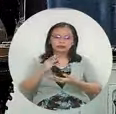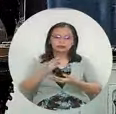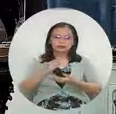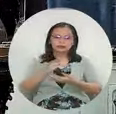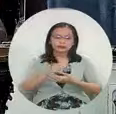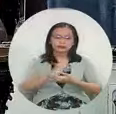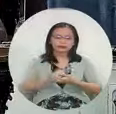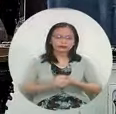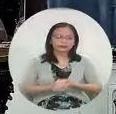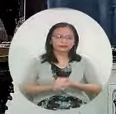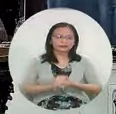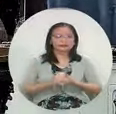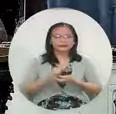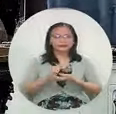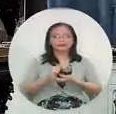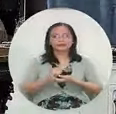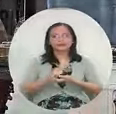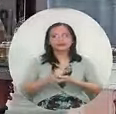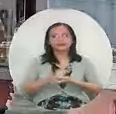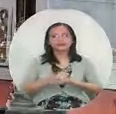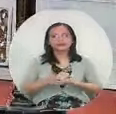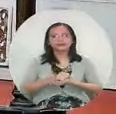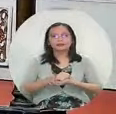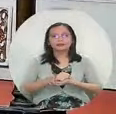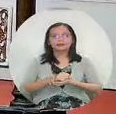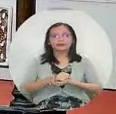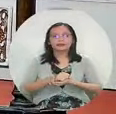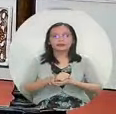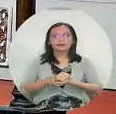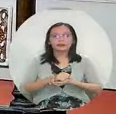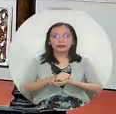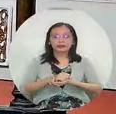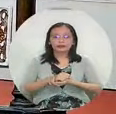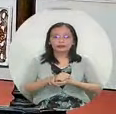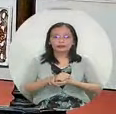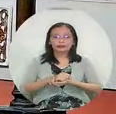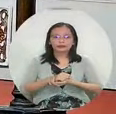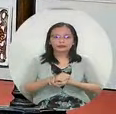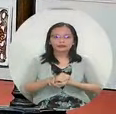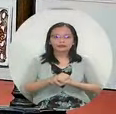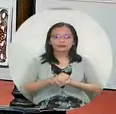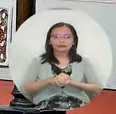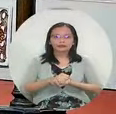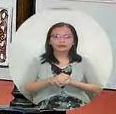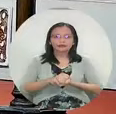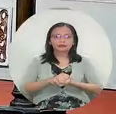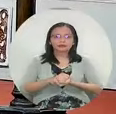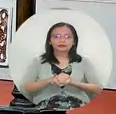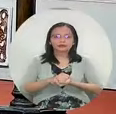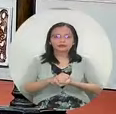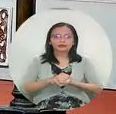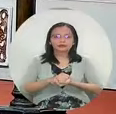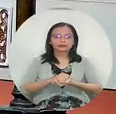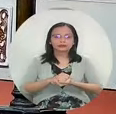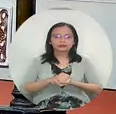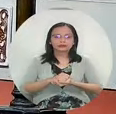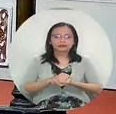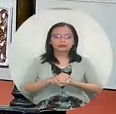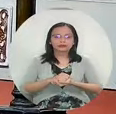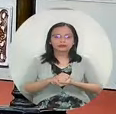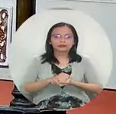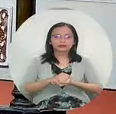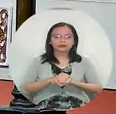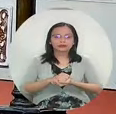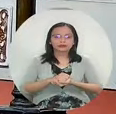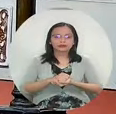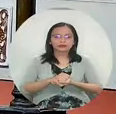Mga kaisunan, kamong naasa guwa, kay panabako mo sila. Sulod na mo, kay mag-start na sa Sunday School, tiya